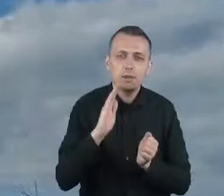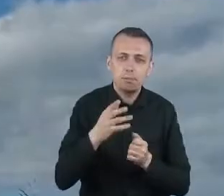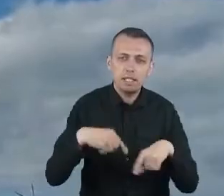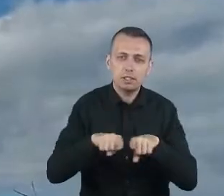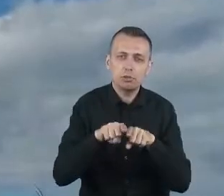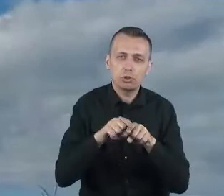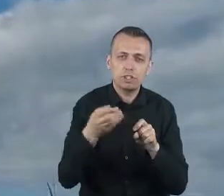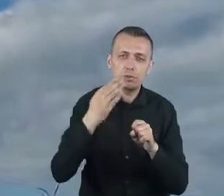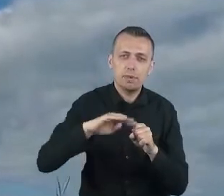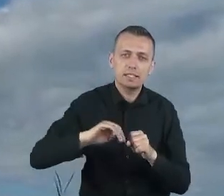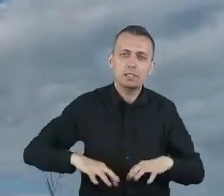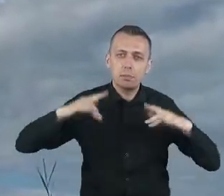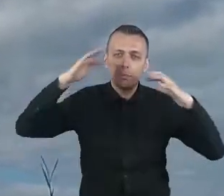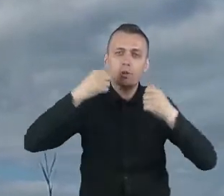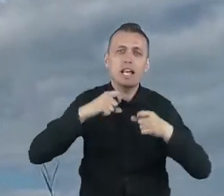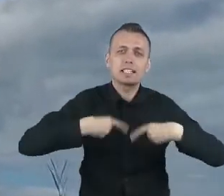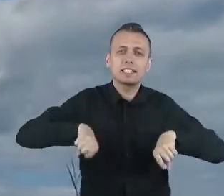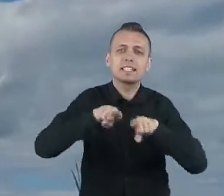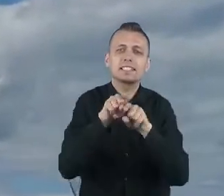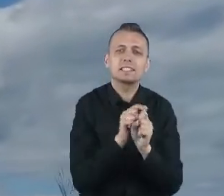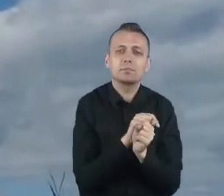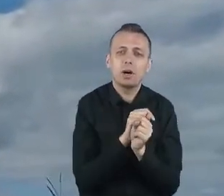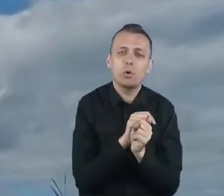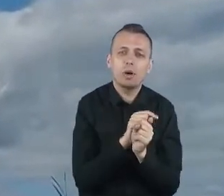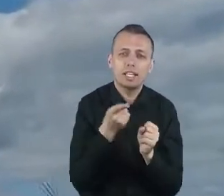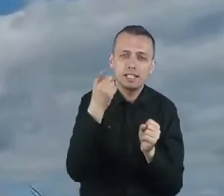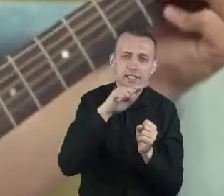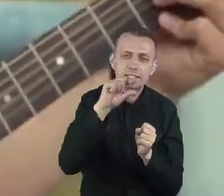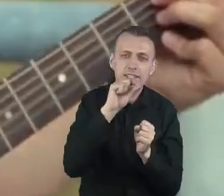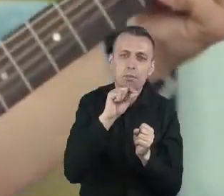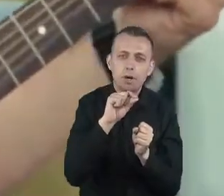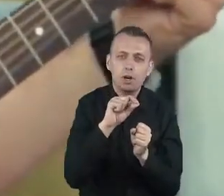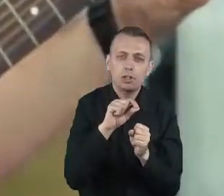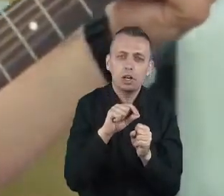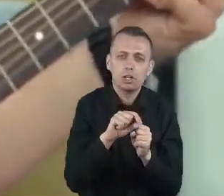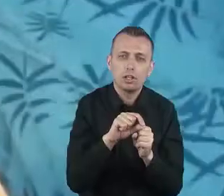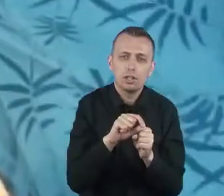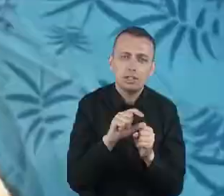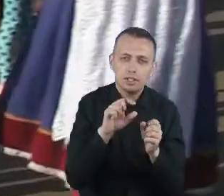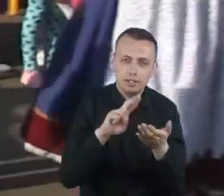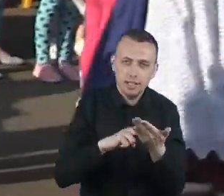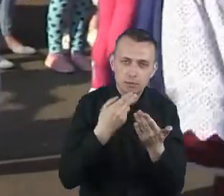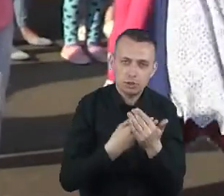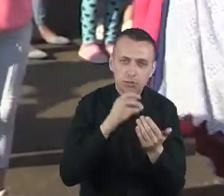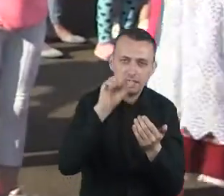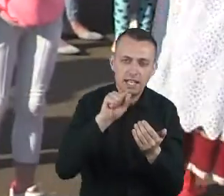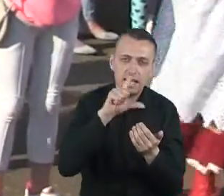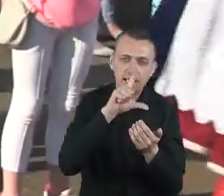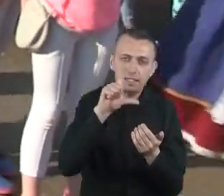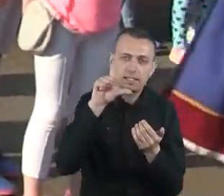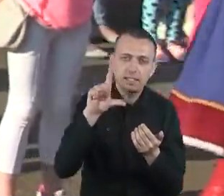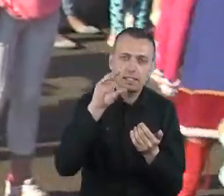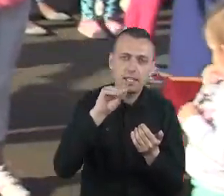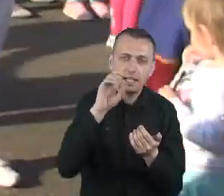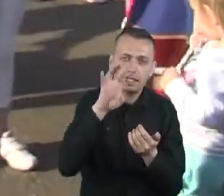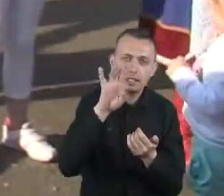znane zespoły muzyki disco polo. Wśród artystów Laser Dominik Kaczmarski oraz Allegro Dance, a także zespoły Finezja, Lans i